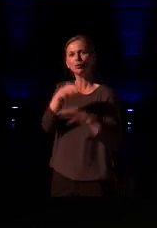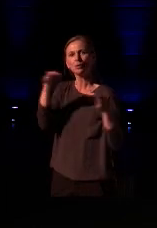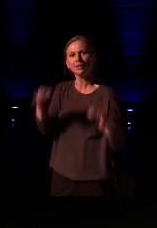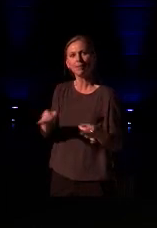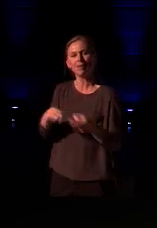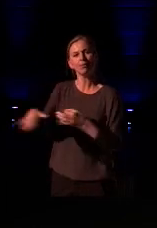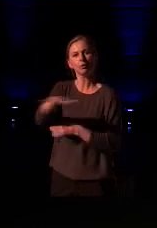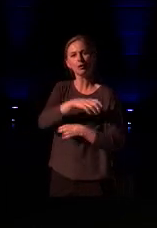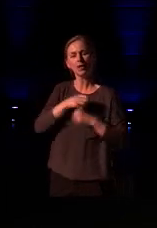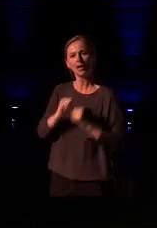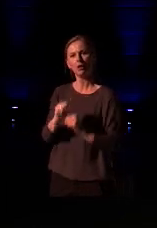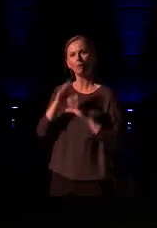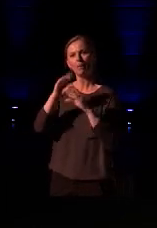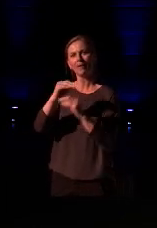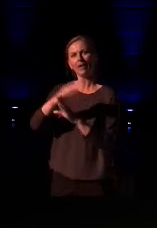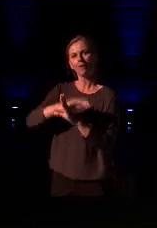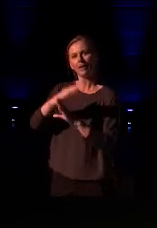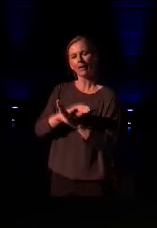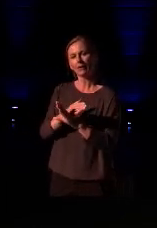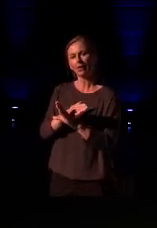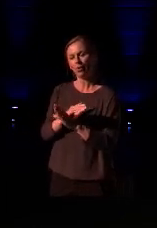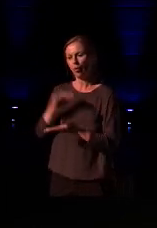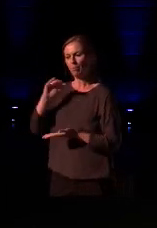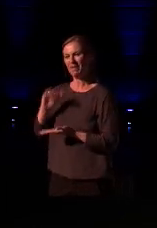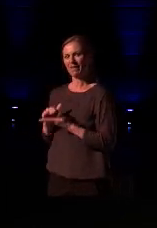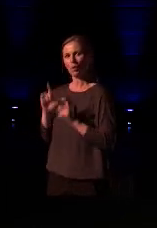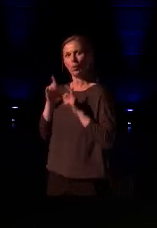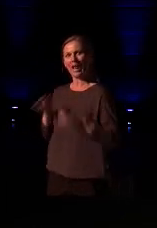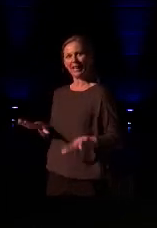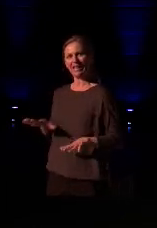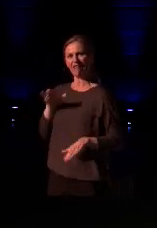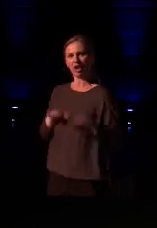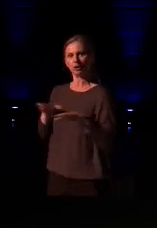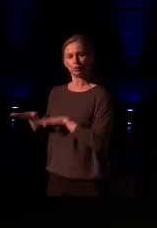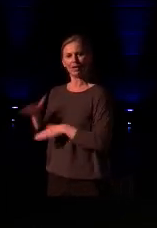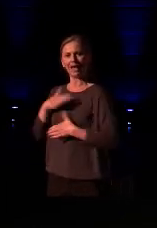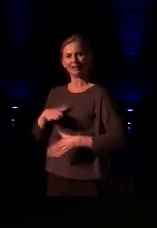nasjonale tiltak for bedre kvalitet og mindre uheldig variasjon i helsetjenester til eldre?